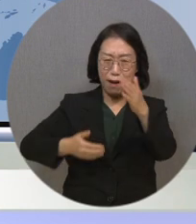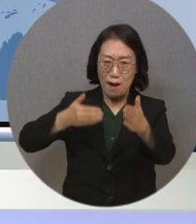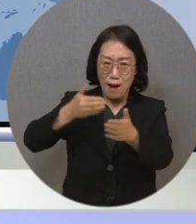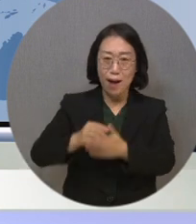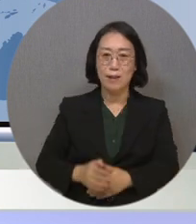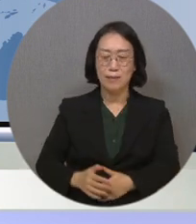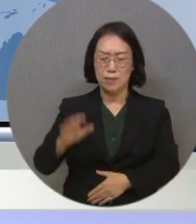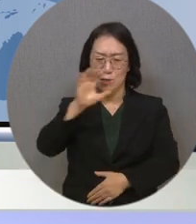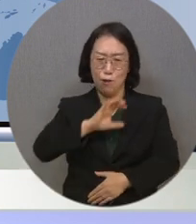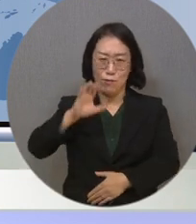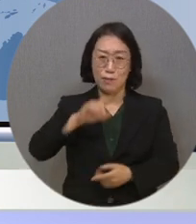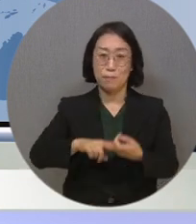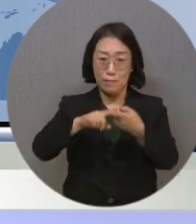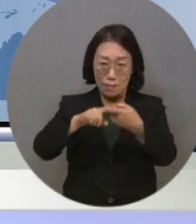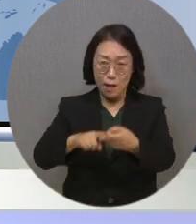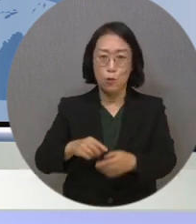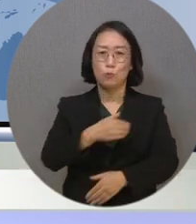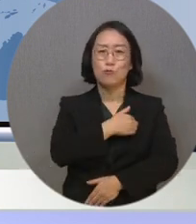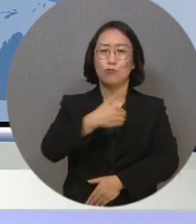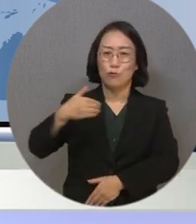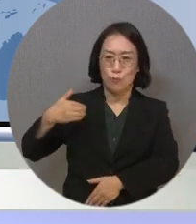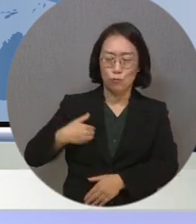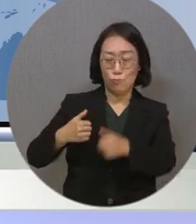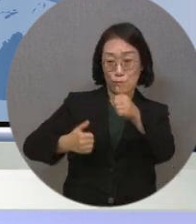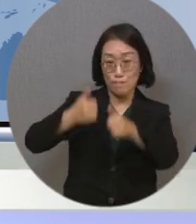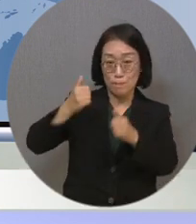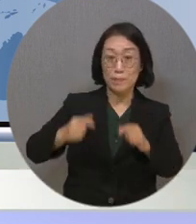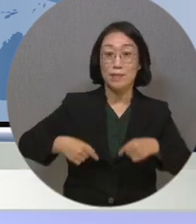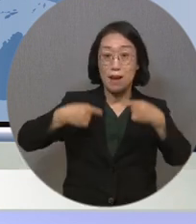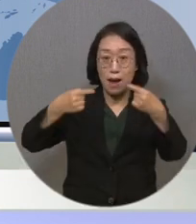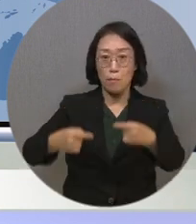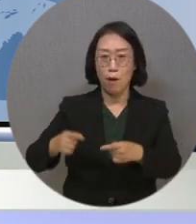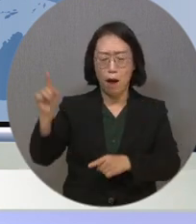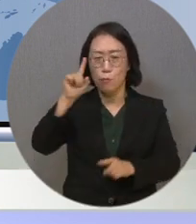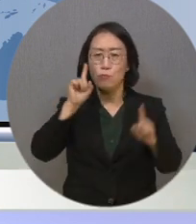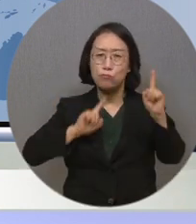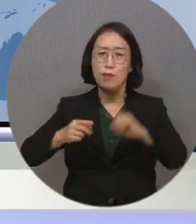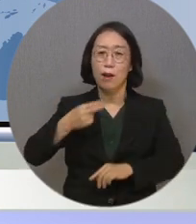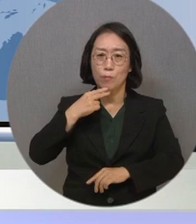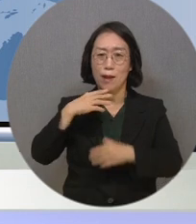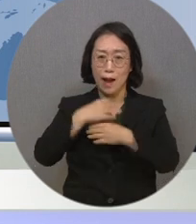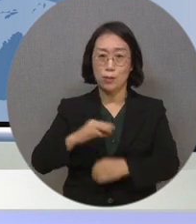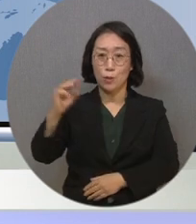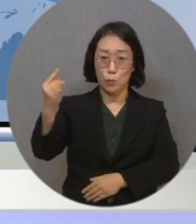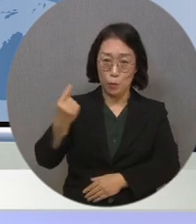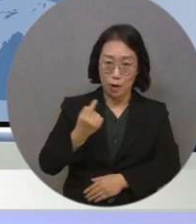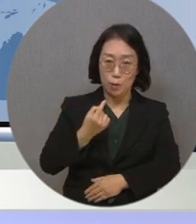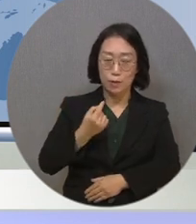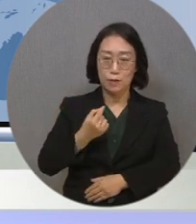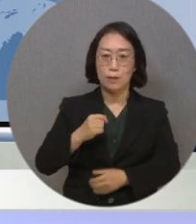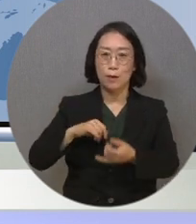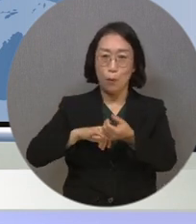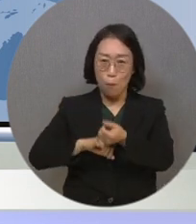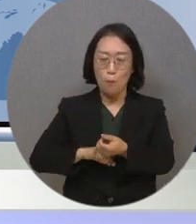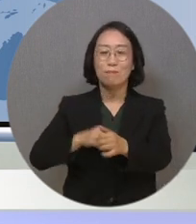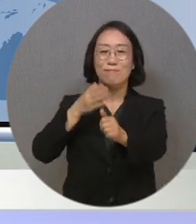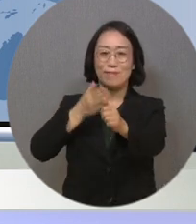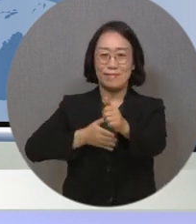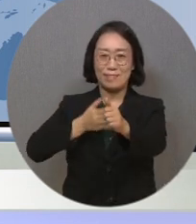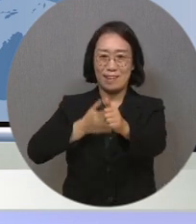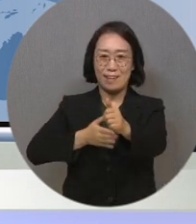갈구 닦은 실력을 마음껏 발휘하고 무엇보다 부상 없이 안전하게 경기를 치르길 진심으로